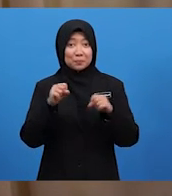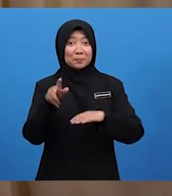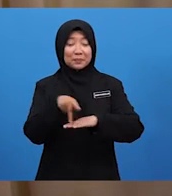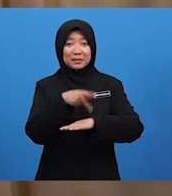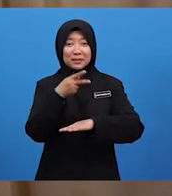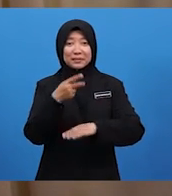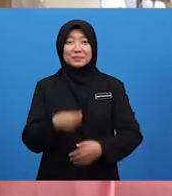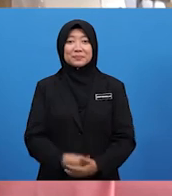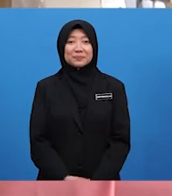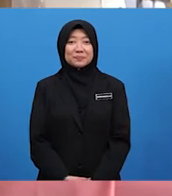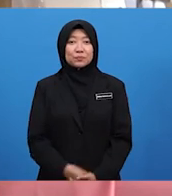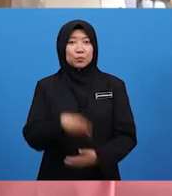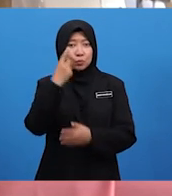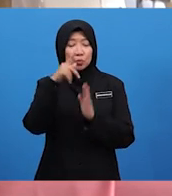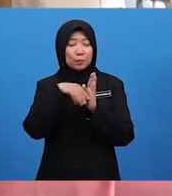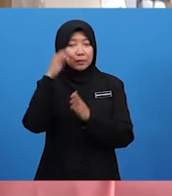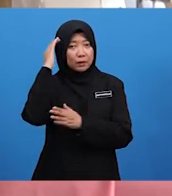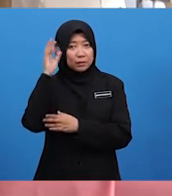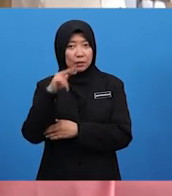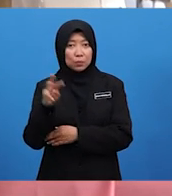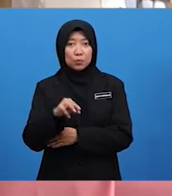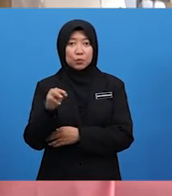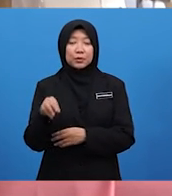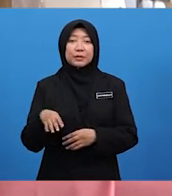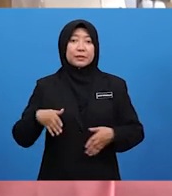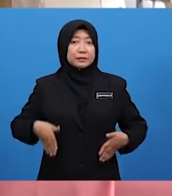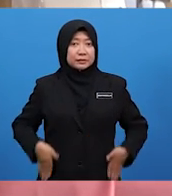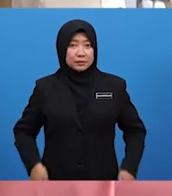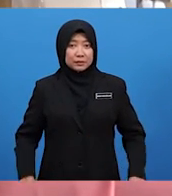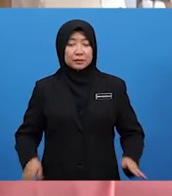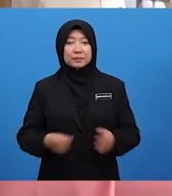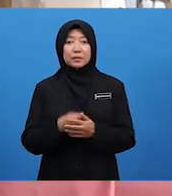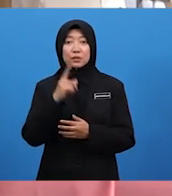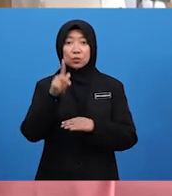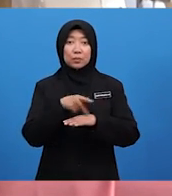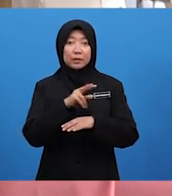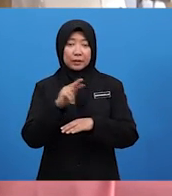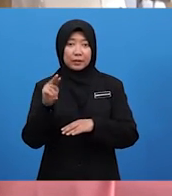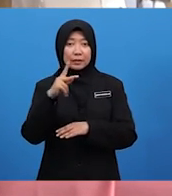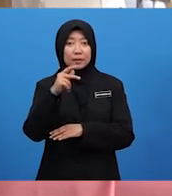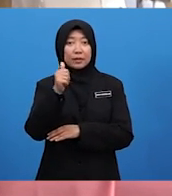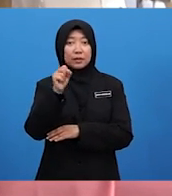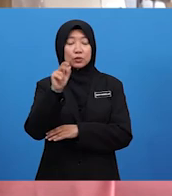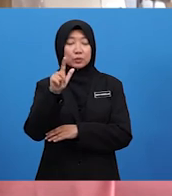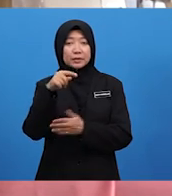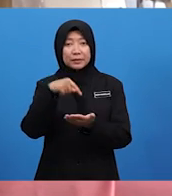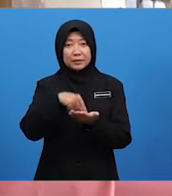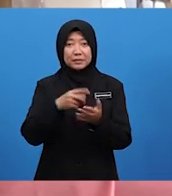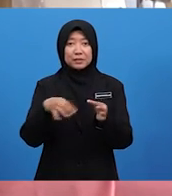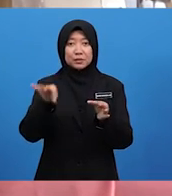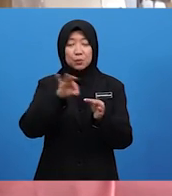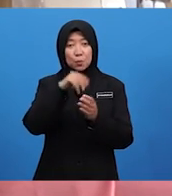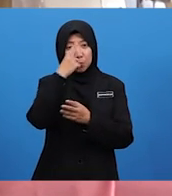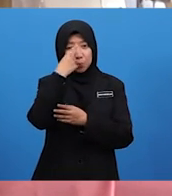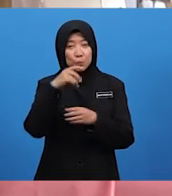pemakai. Untuk pengetahuan murid-murid, skirt yang merupakan salah satu pakaian casual ini sesuai